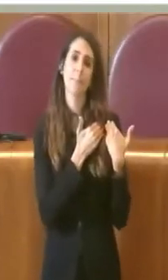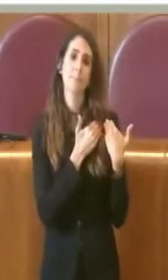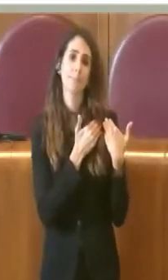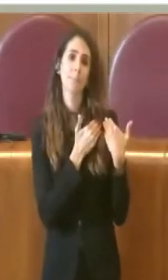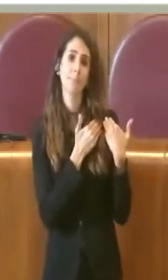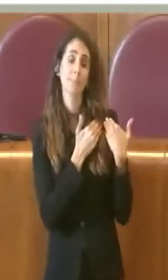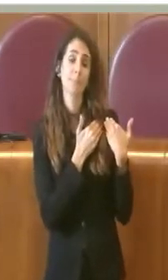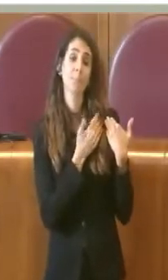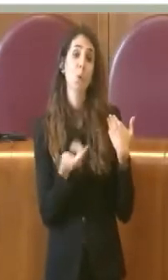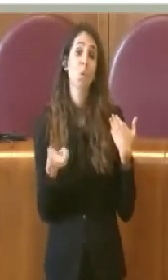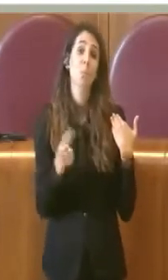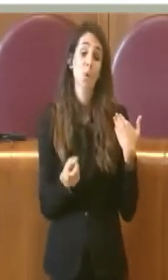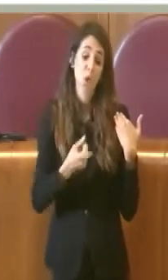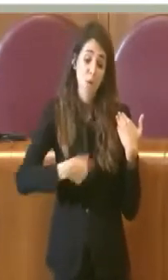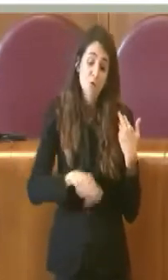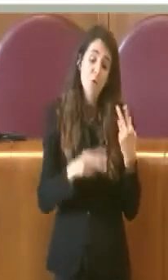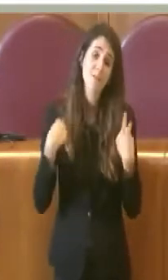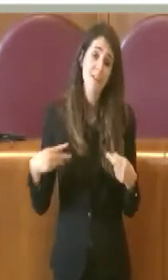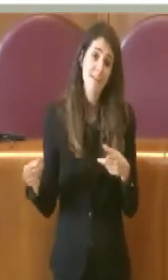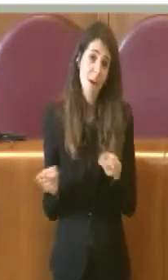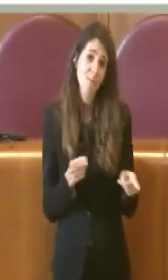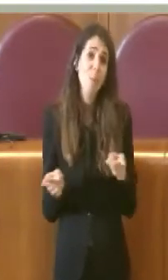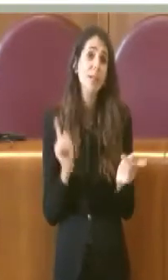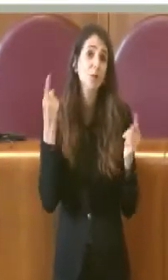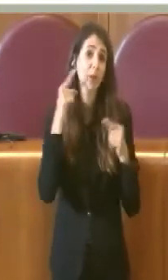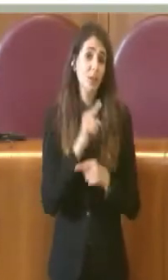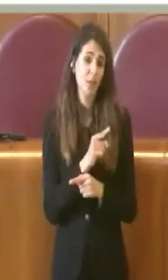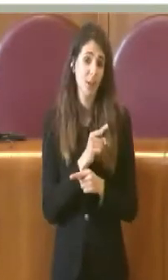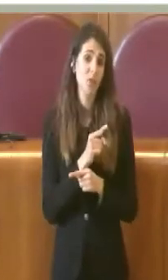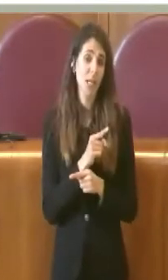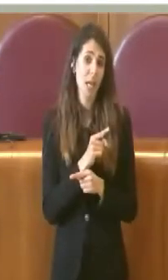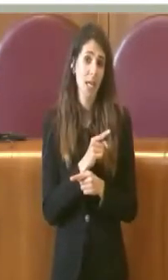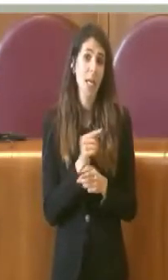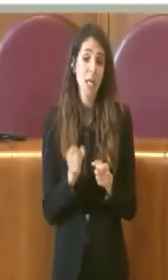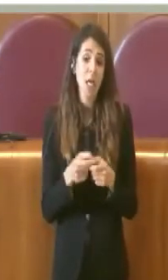questo periodo e a questa situazione difficile che la città sta adottando.